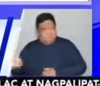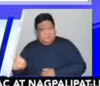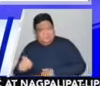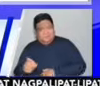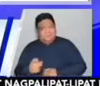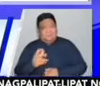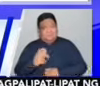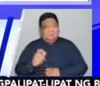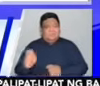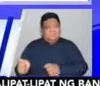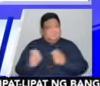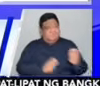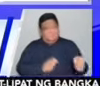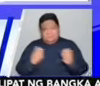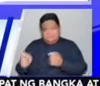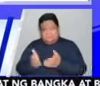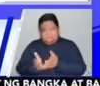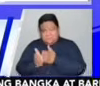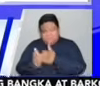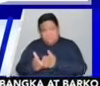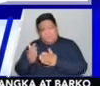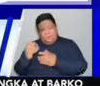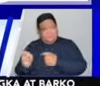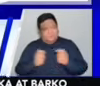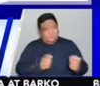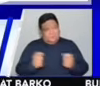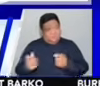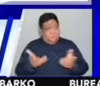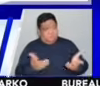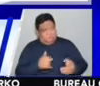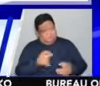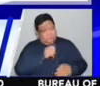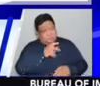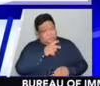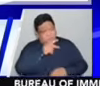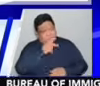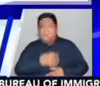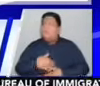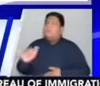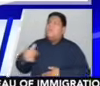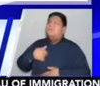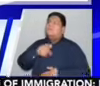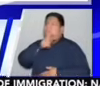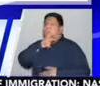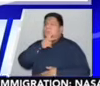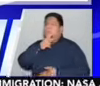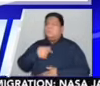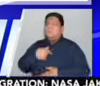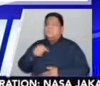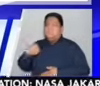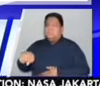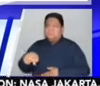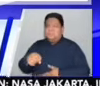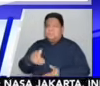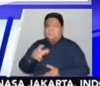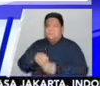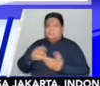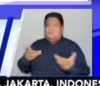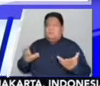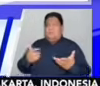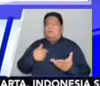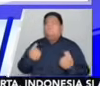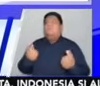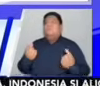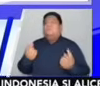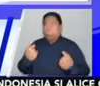maliit lipat ng malaki doun sa ano na nadura na ako eh e nandoon na ako eh anong gagawin ko babalik ko pa